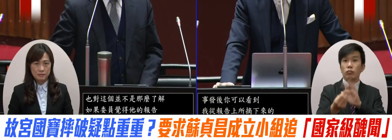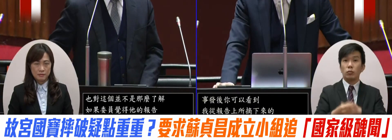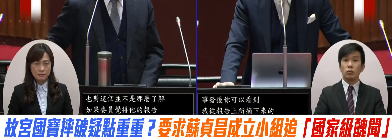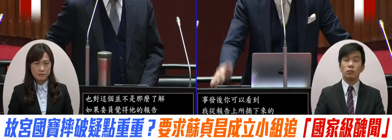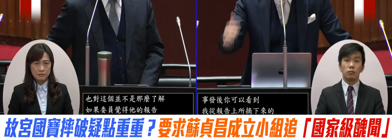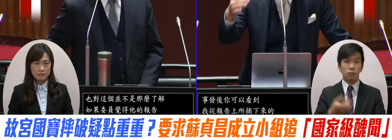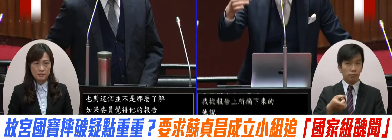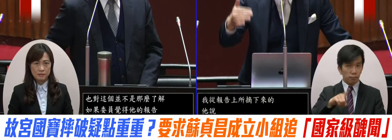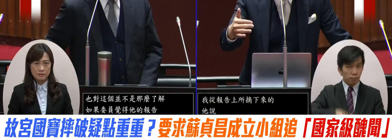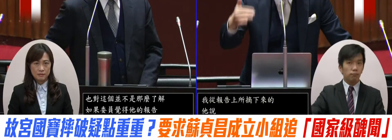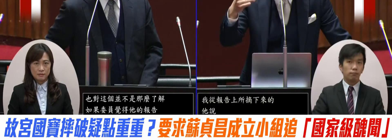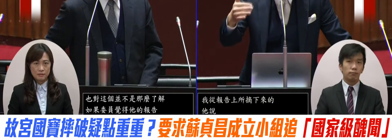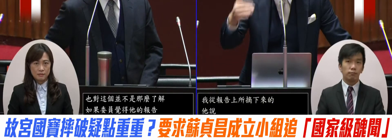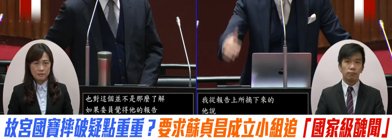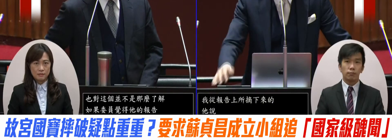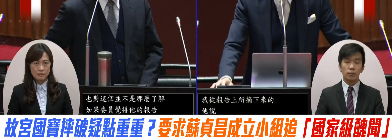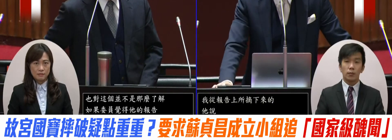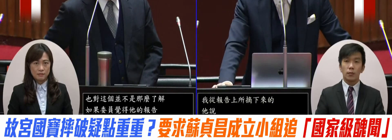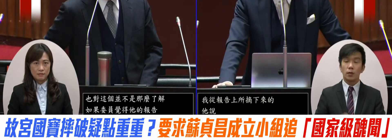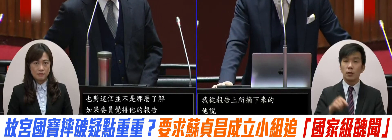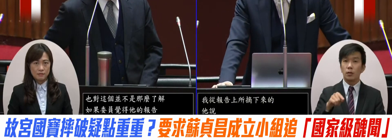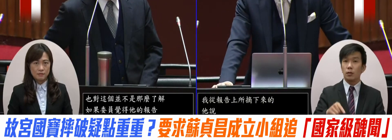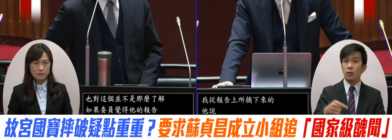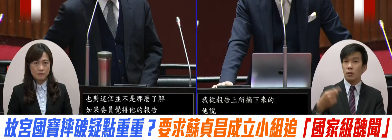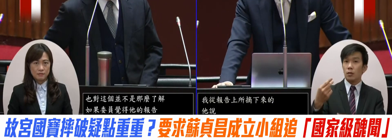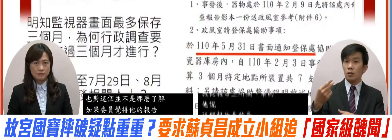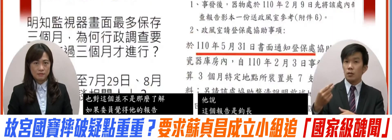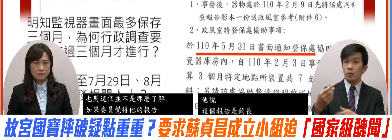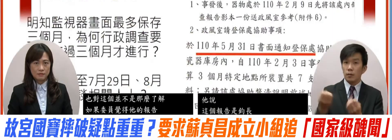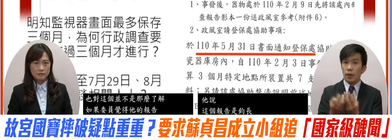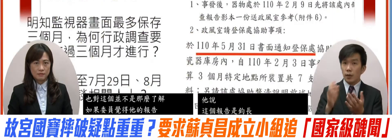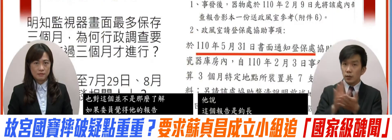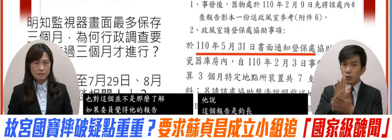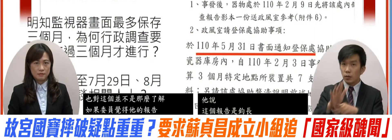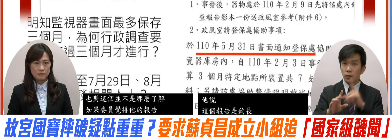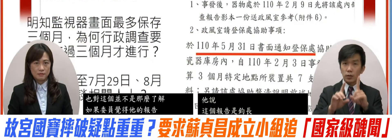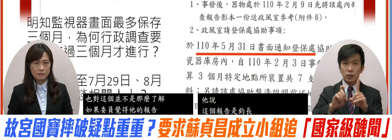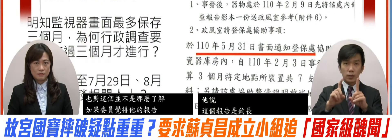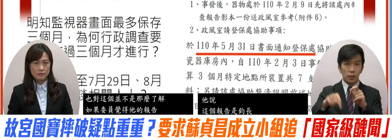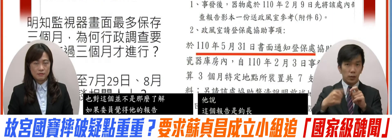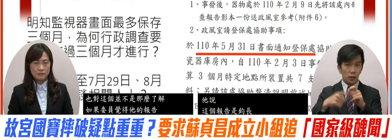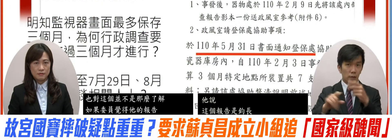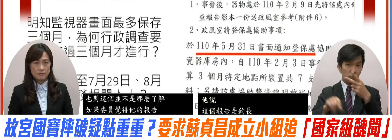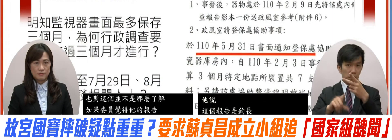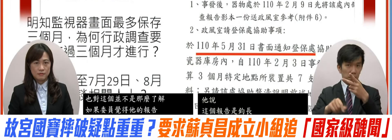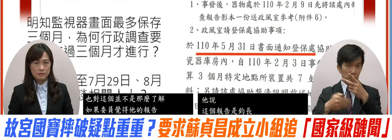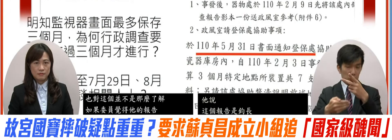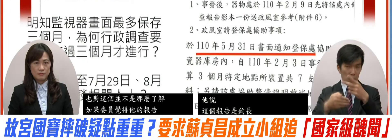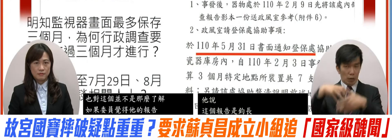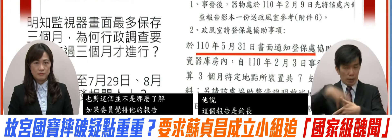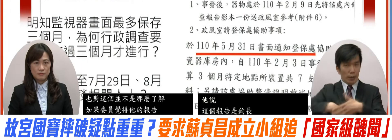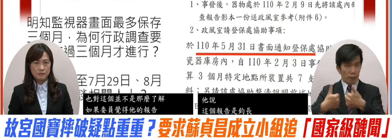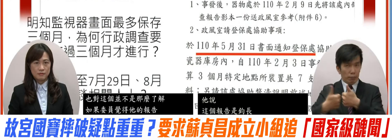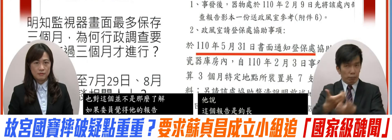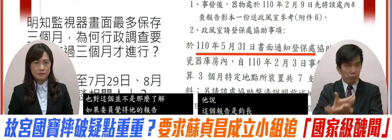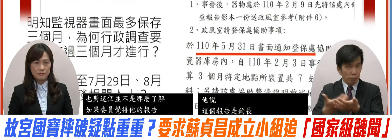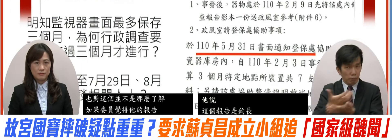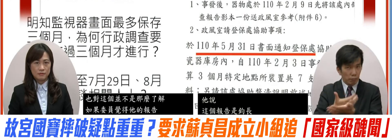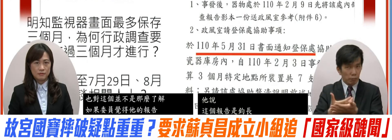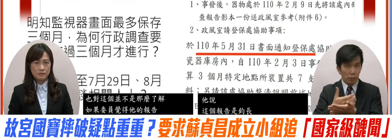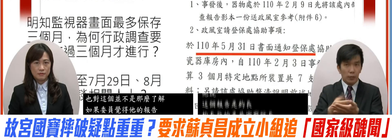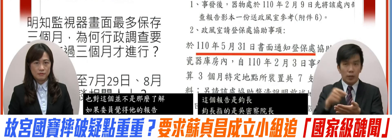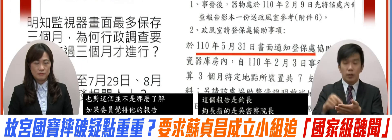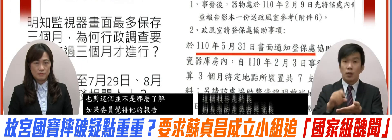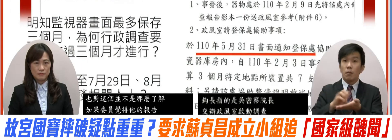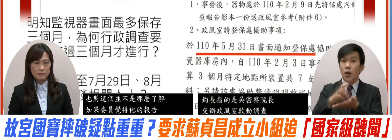下，他上面讲说事发之后，器物处在2010年2月9号先做内部调查，将这个报告影本送政